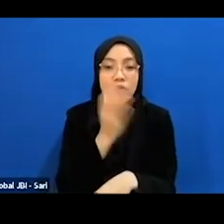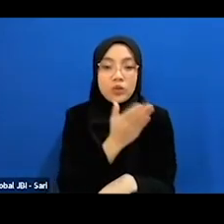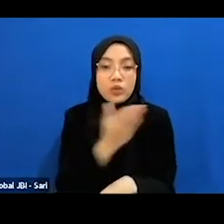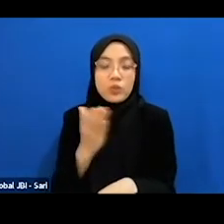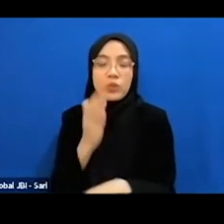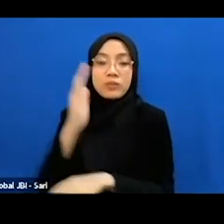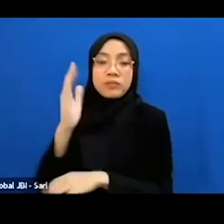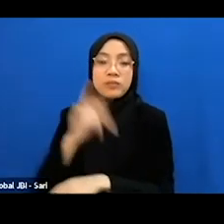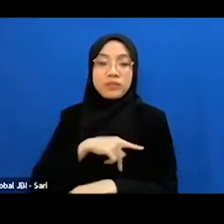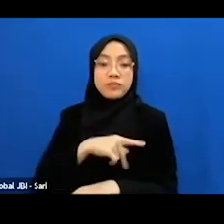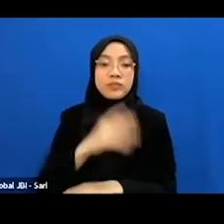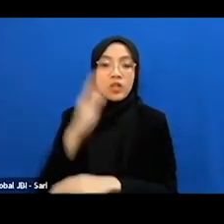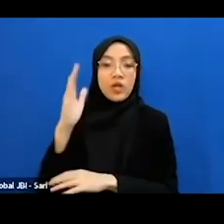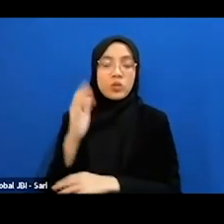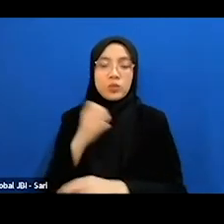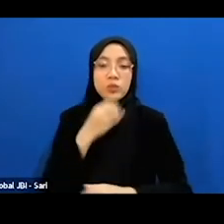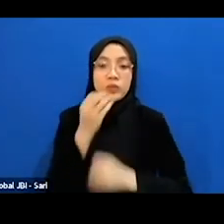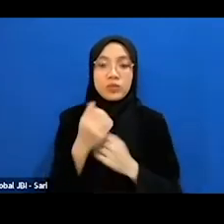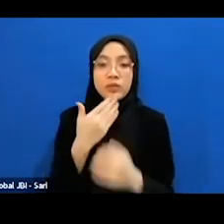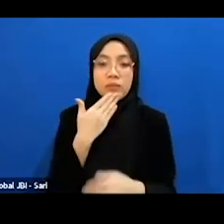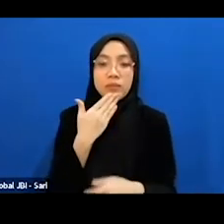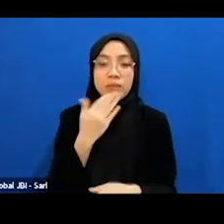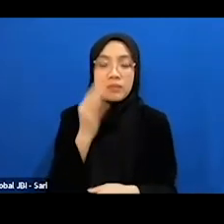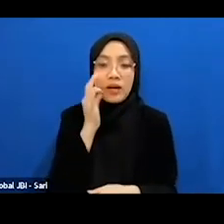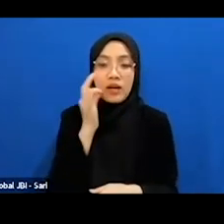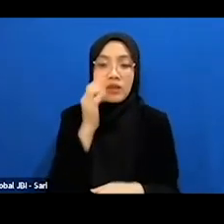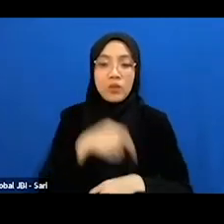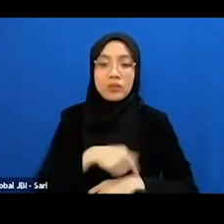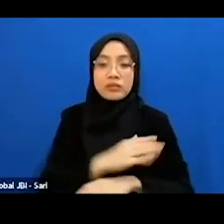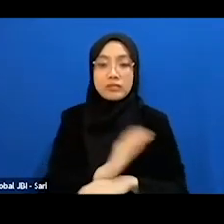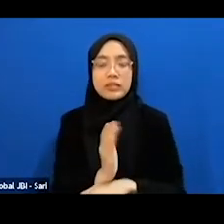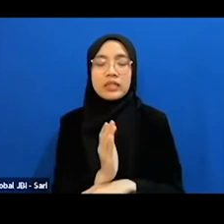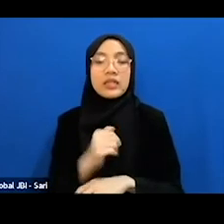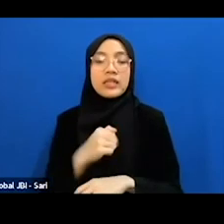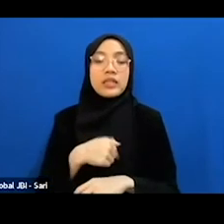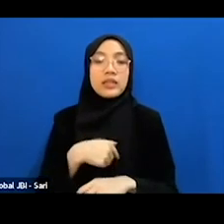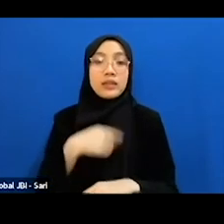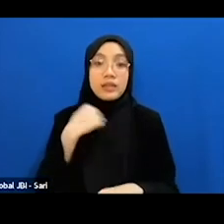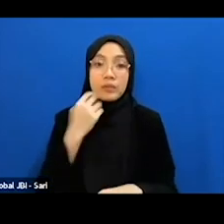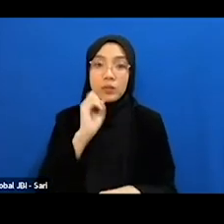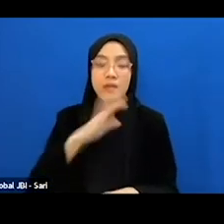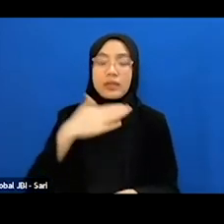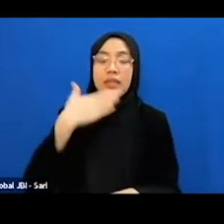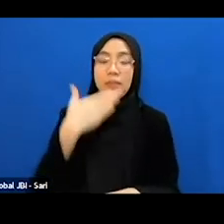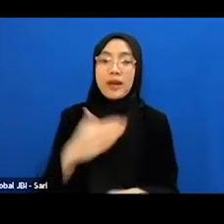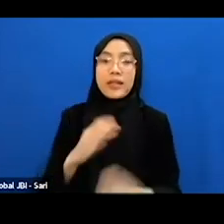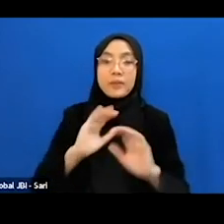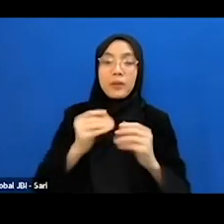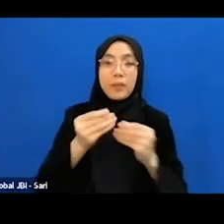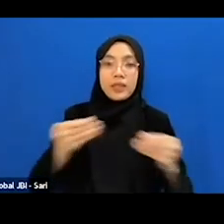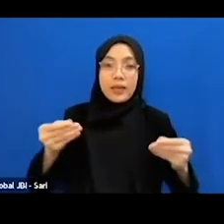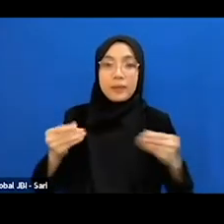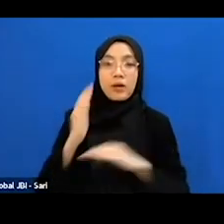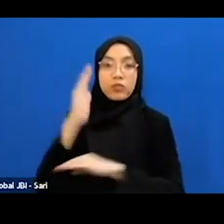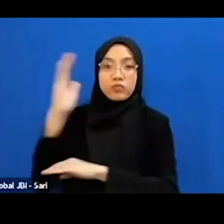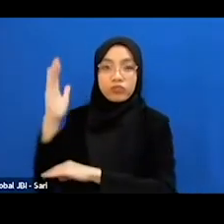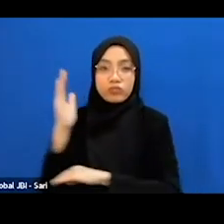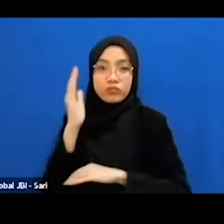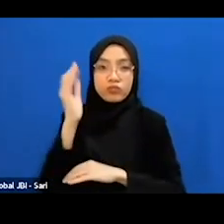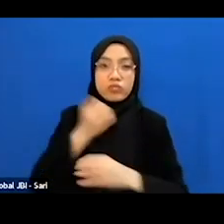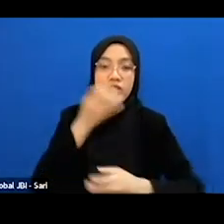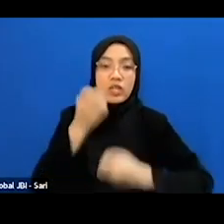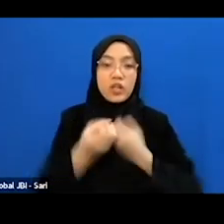audience juga para narasumber atas kerugian waktunya tapi terima kasih banyak atas Apa materi yang sudah disampaikan oleh